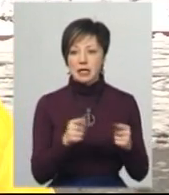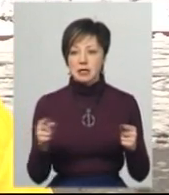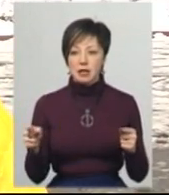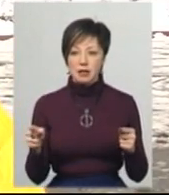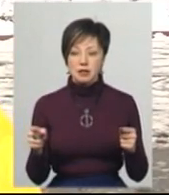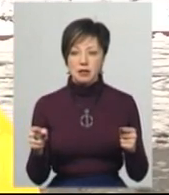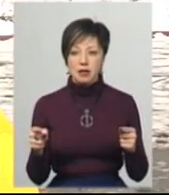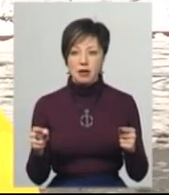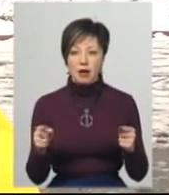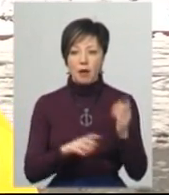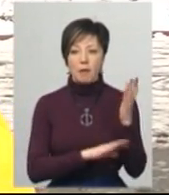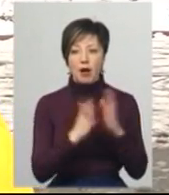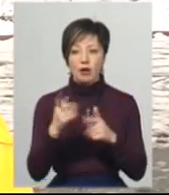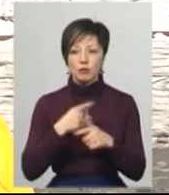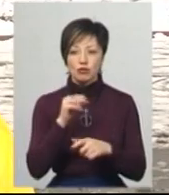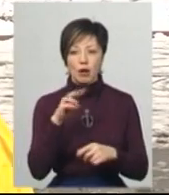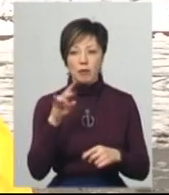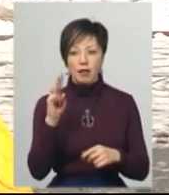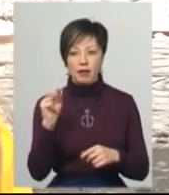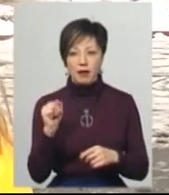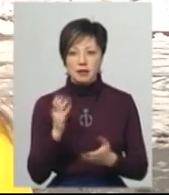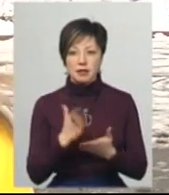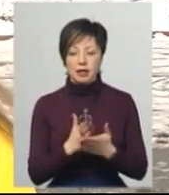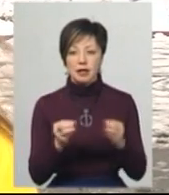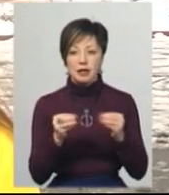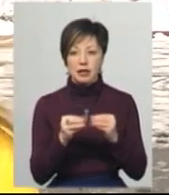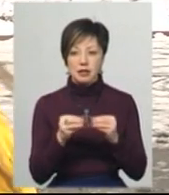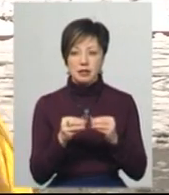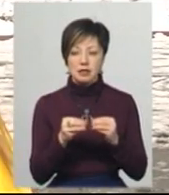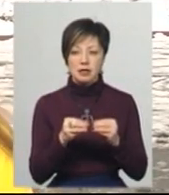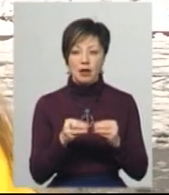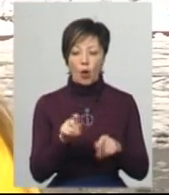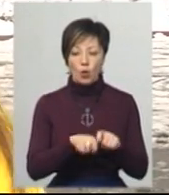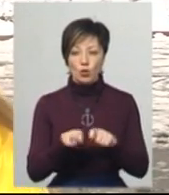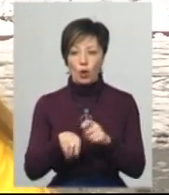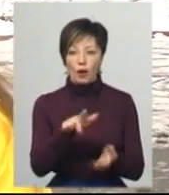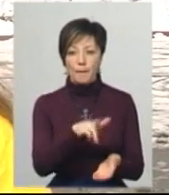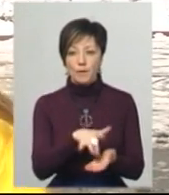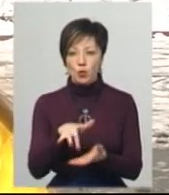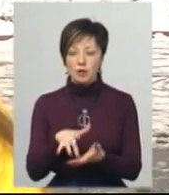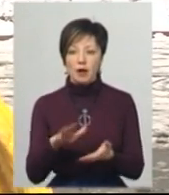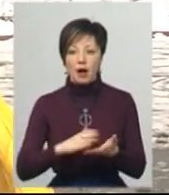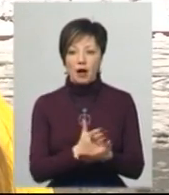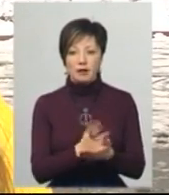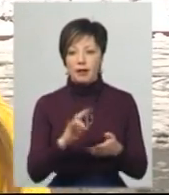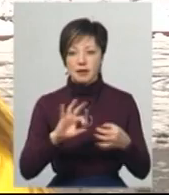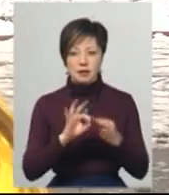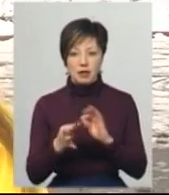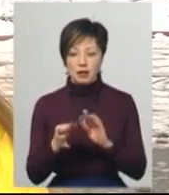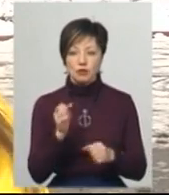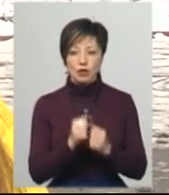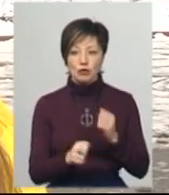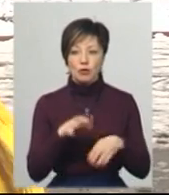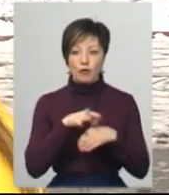по парку імені Чекмана, яка складається з 10 контрольних пунктів. В принципі, карта тут не складна, ми часто